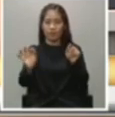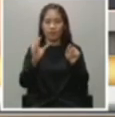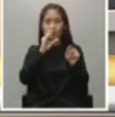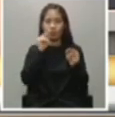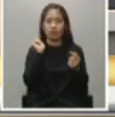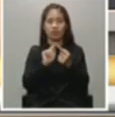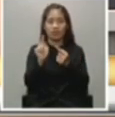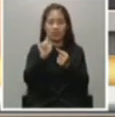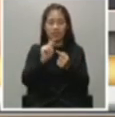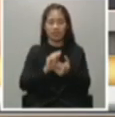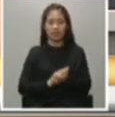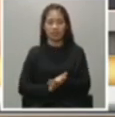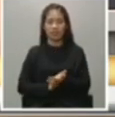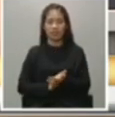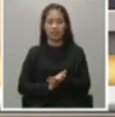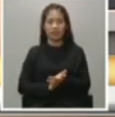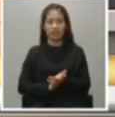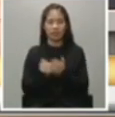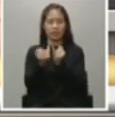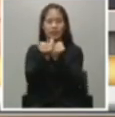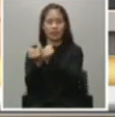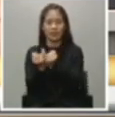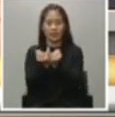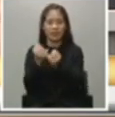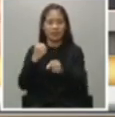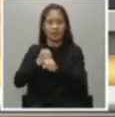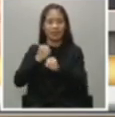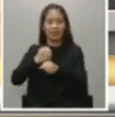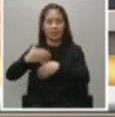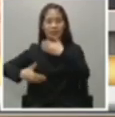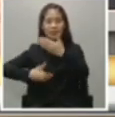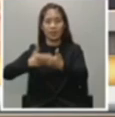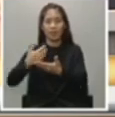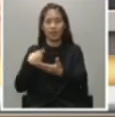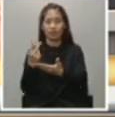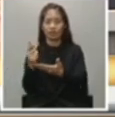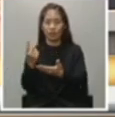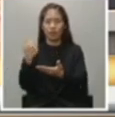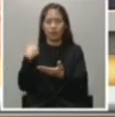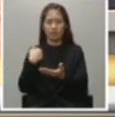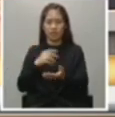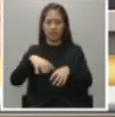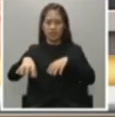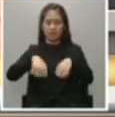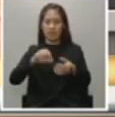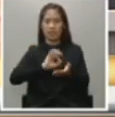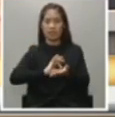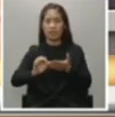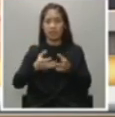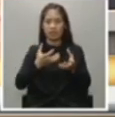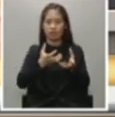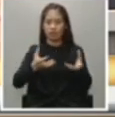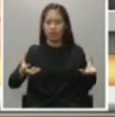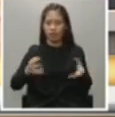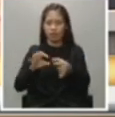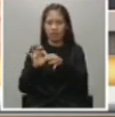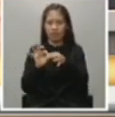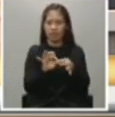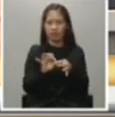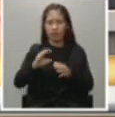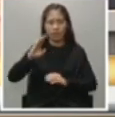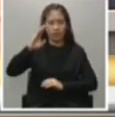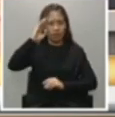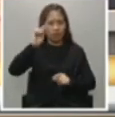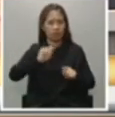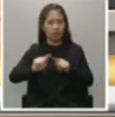ขยายความสัมพันธ์การค้าของทั้งสองฝ่ายรวมถึงการจัดซื้อยุทโธปกรณ์ทางทหารจากสหรัฐอเมริกาสำ